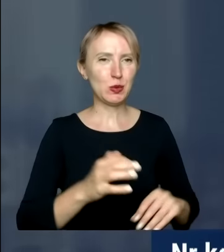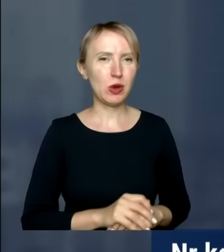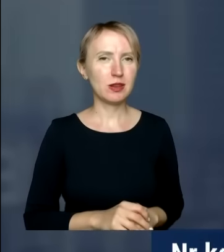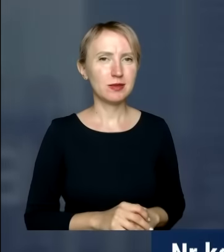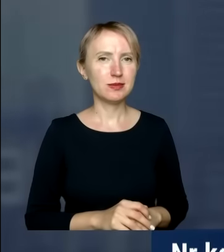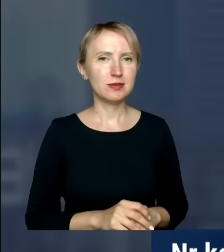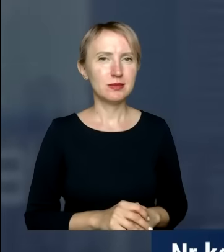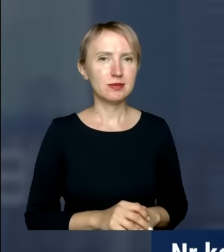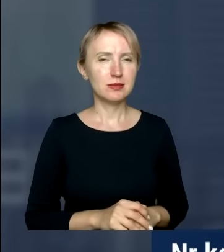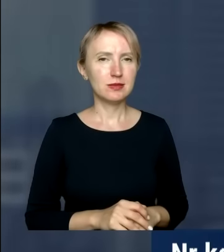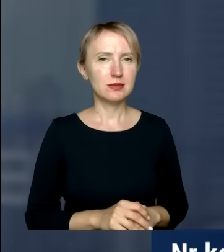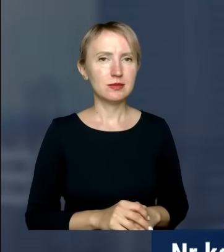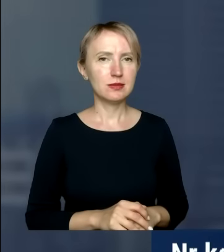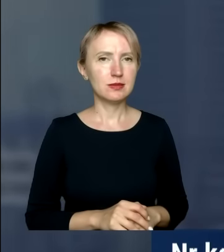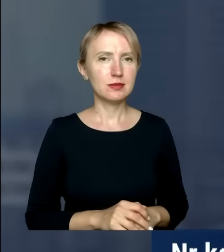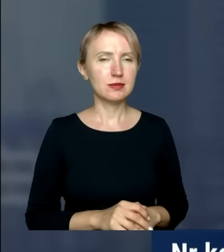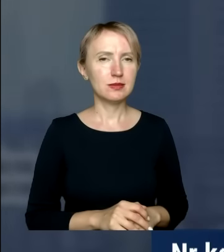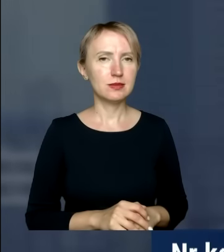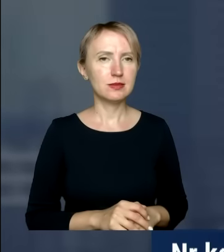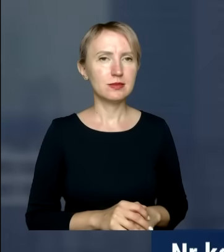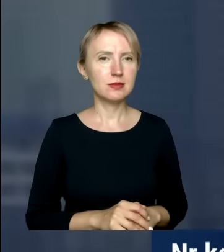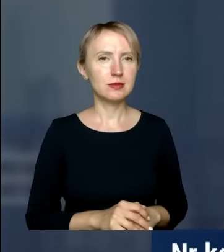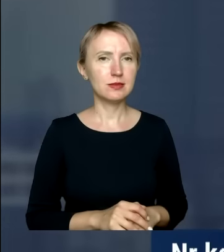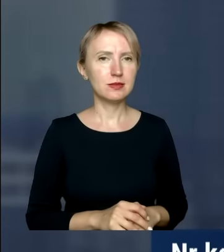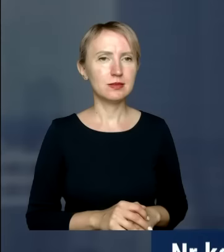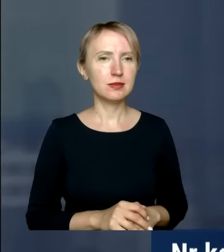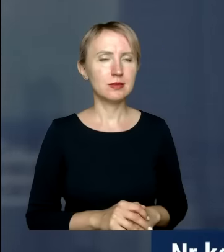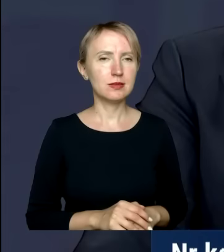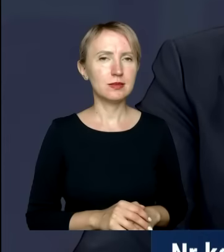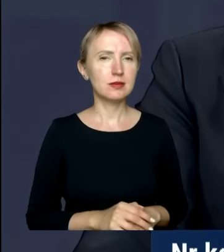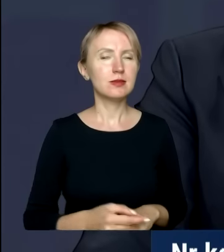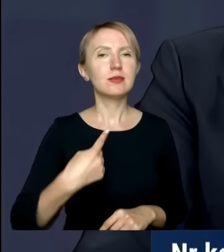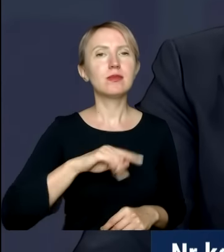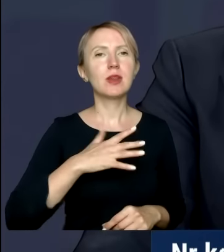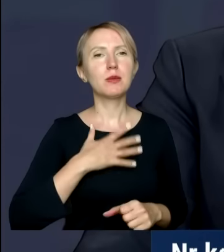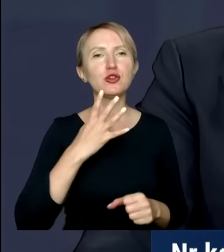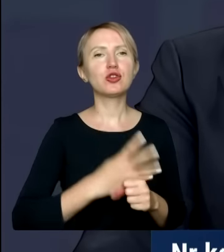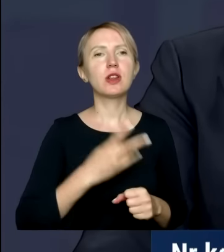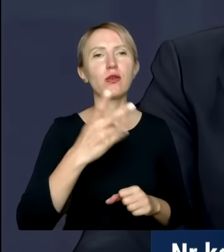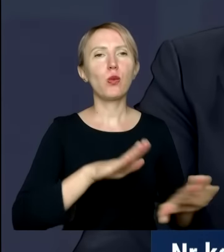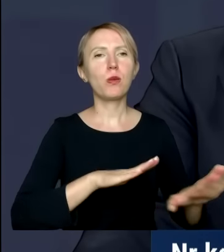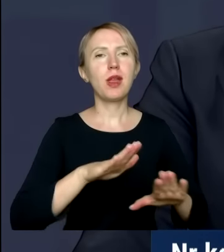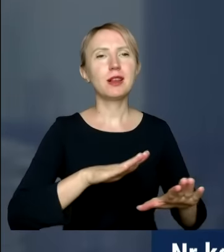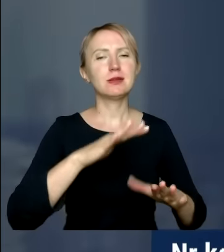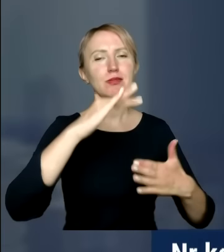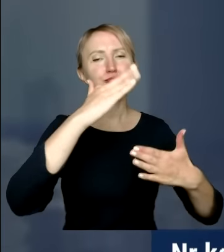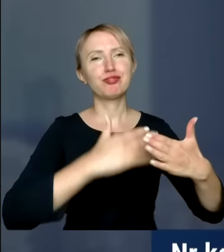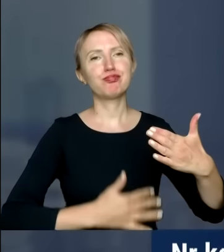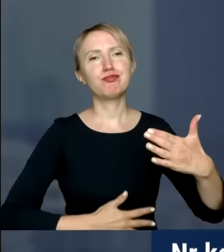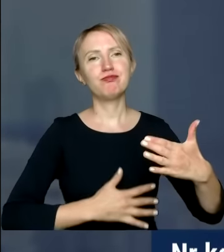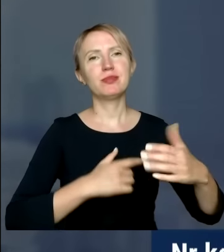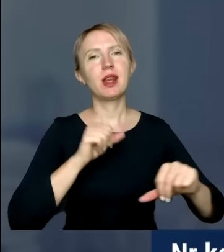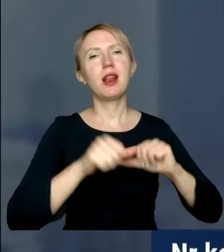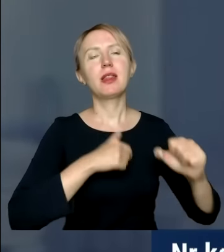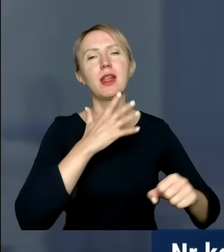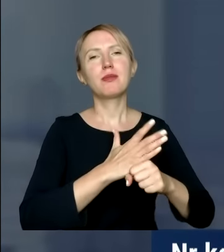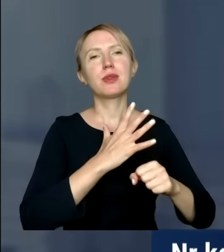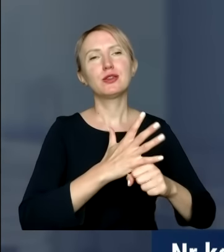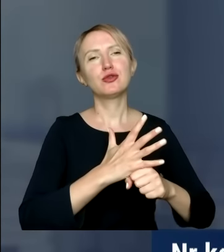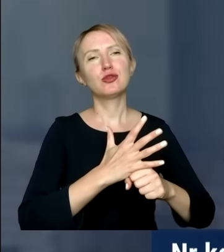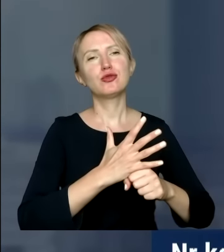bardzo klasyfikację No jesteśmy na 42 miejscu to 50 lata kiedy byliśmy na